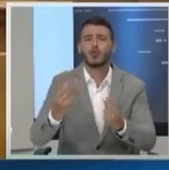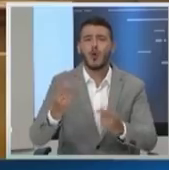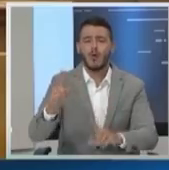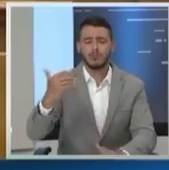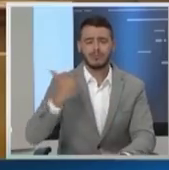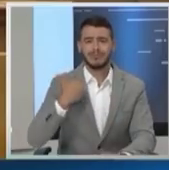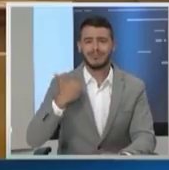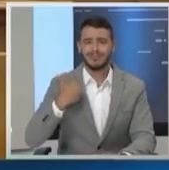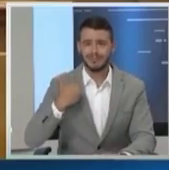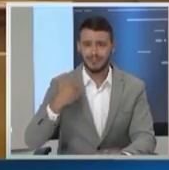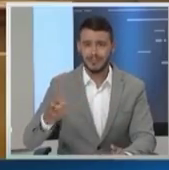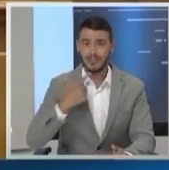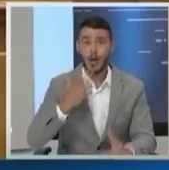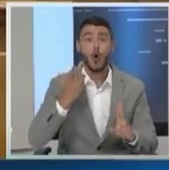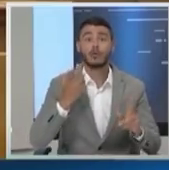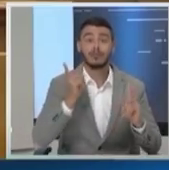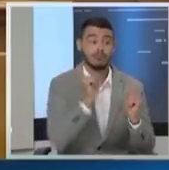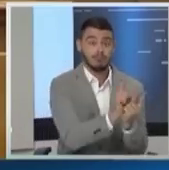έχω συναντήσει ή όχι επιχειρηματίες.